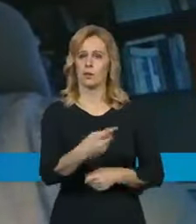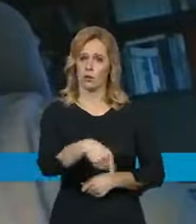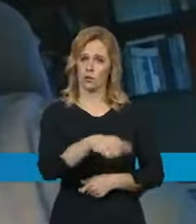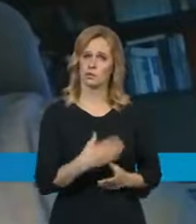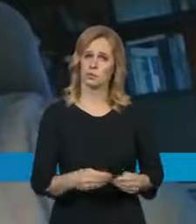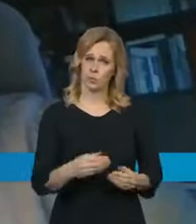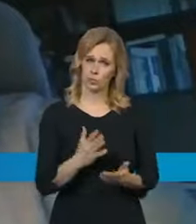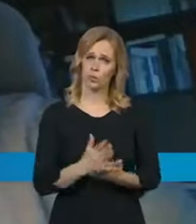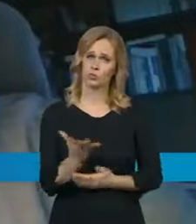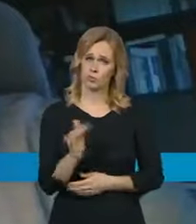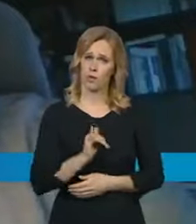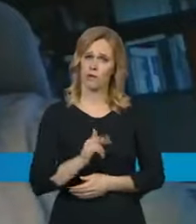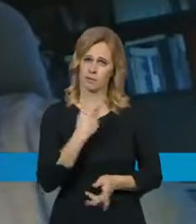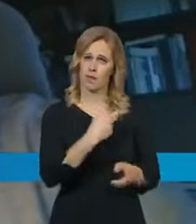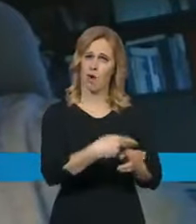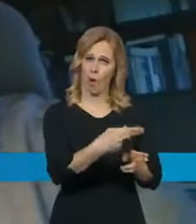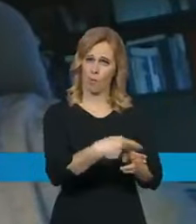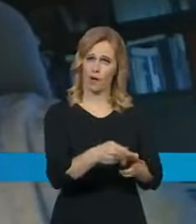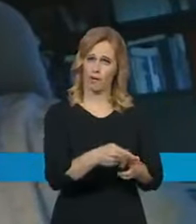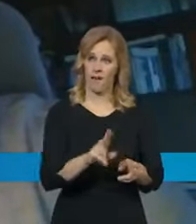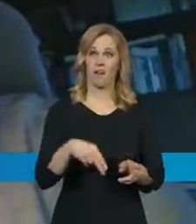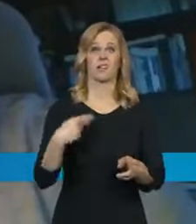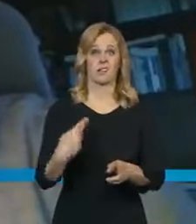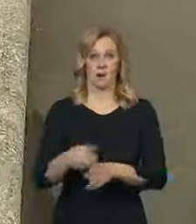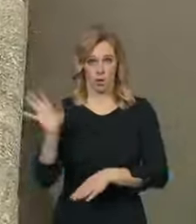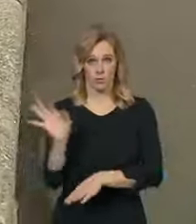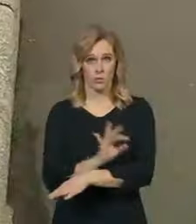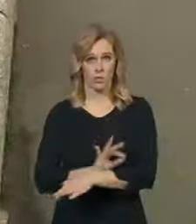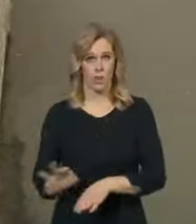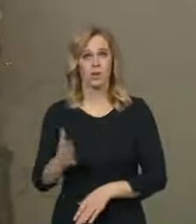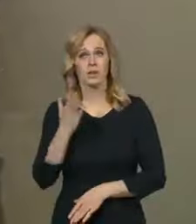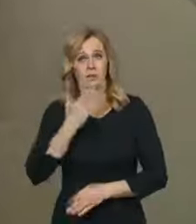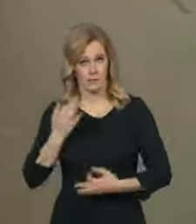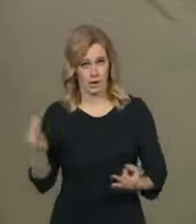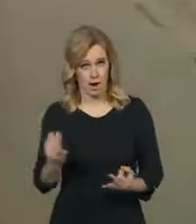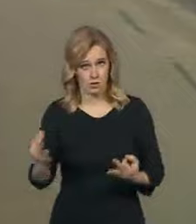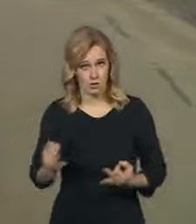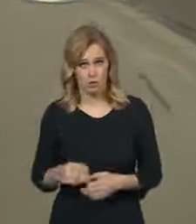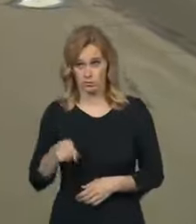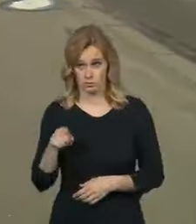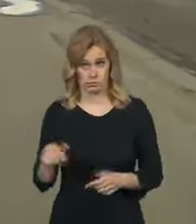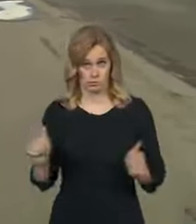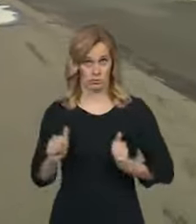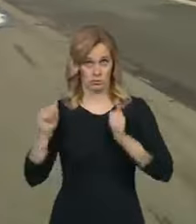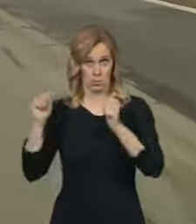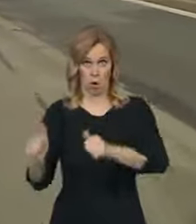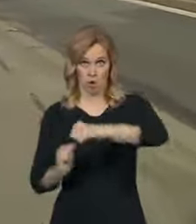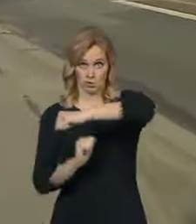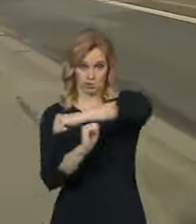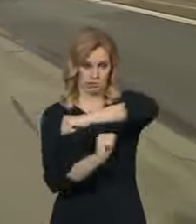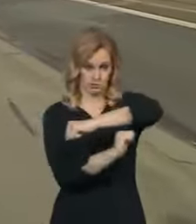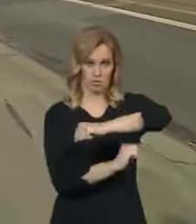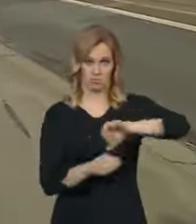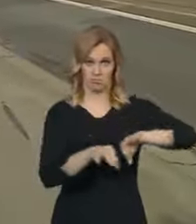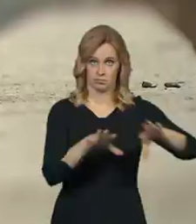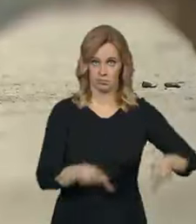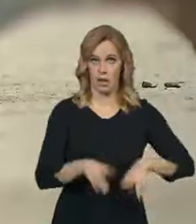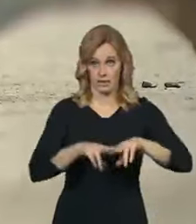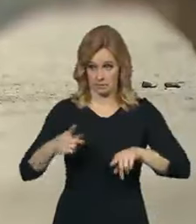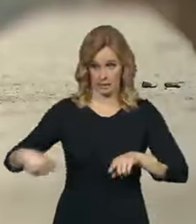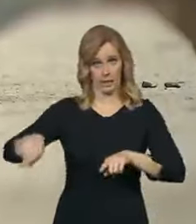chce rekonstruovat a nakonec vlastně z toho vzejde projekt, kde kromě části pilířů vlastně to bude úplně